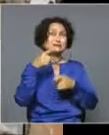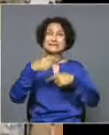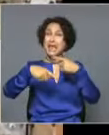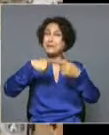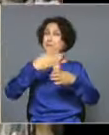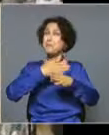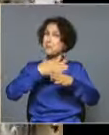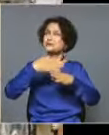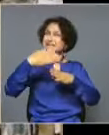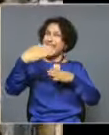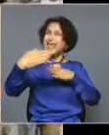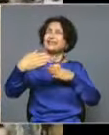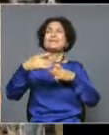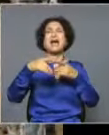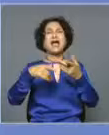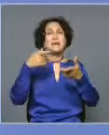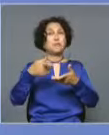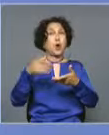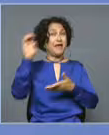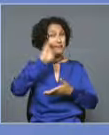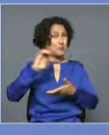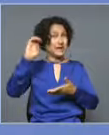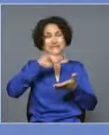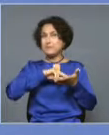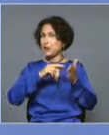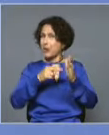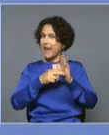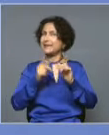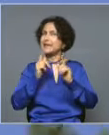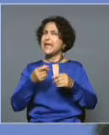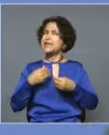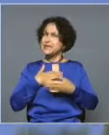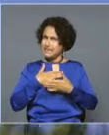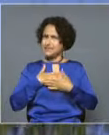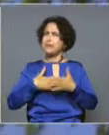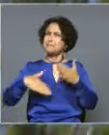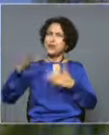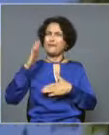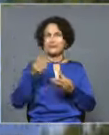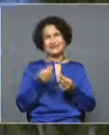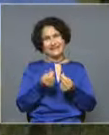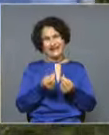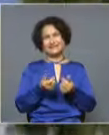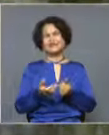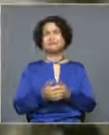За целта ще кандидатстват по европейски проект, за да осигурят необходимите средства.